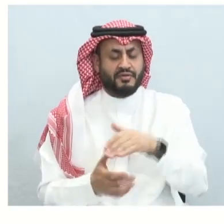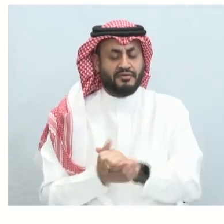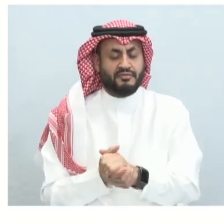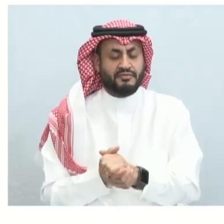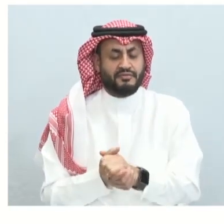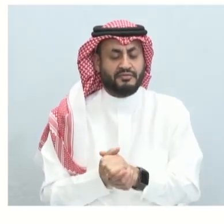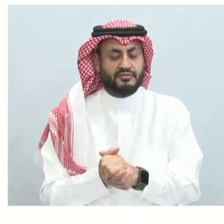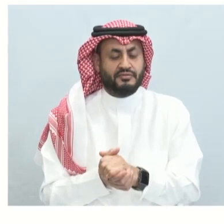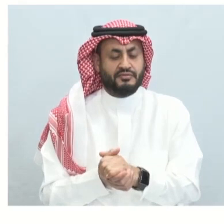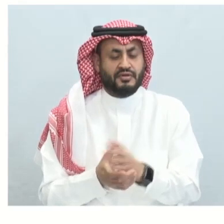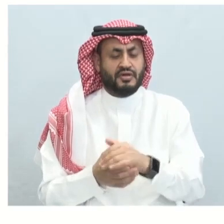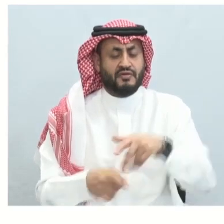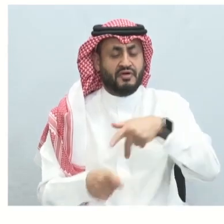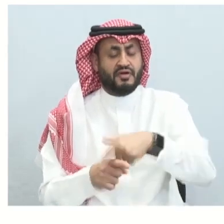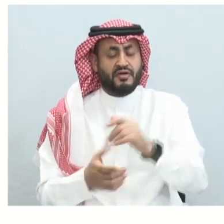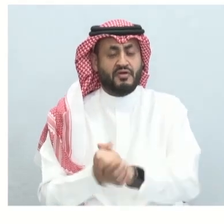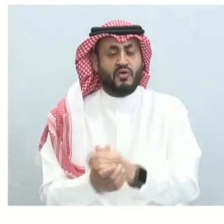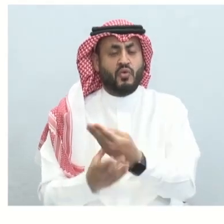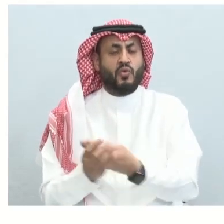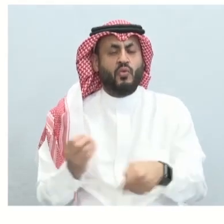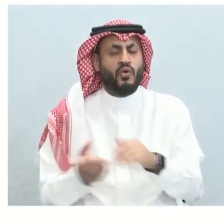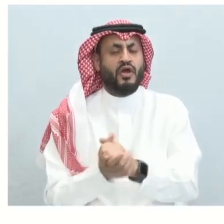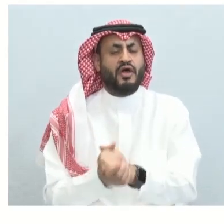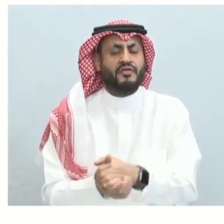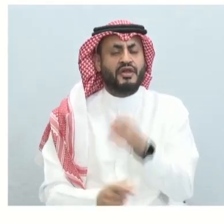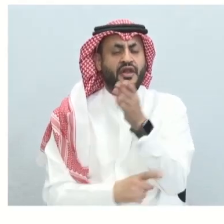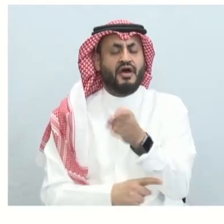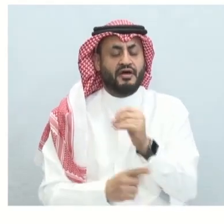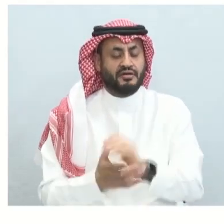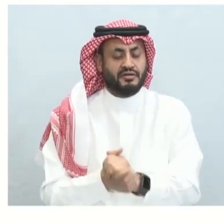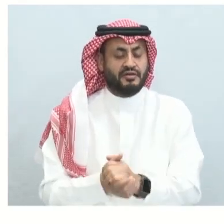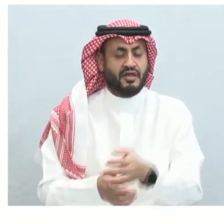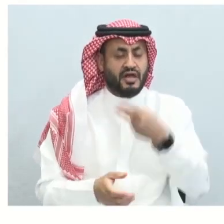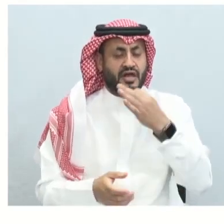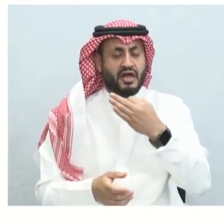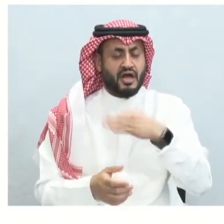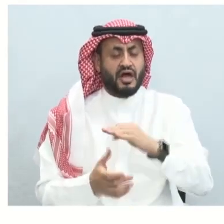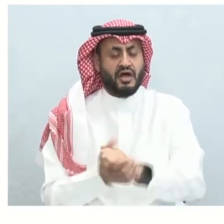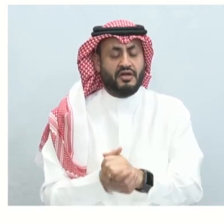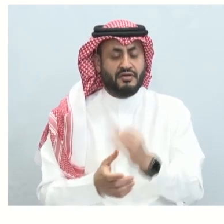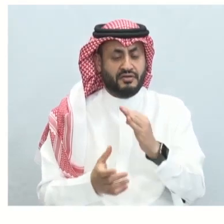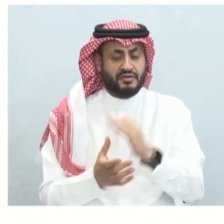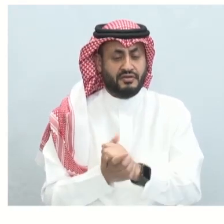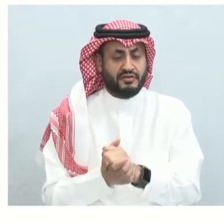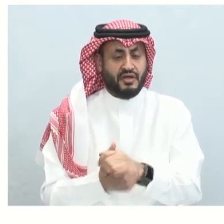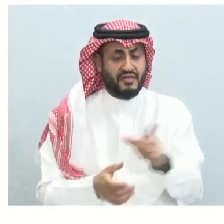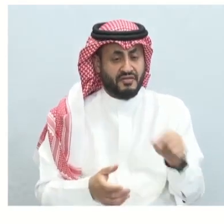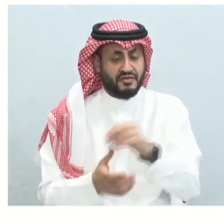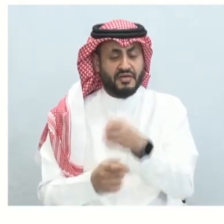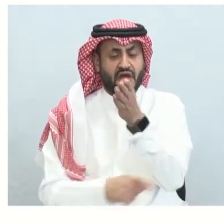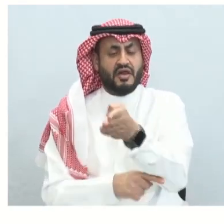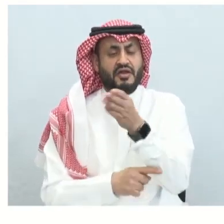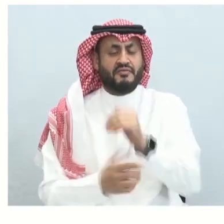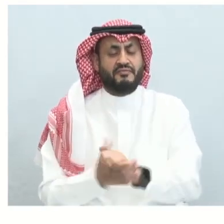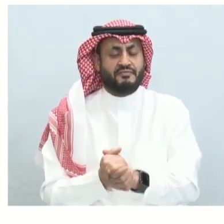ولد الناقه فقال وما اصنع بولد الناقه فقال له النبي صلى الله عليه وسلم وهل تلد الابل الا